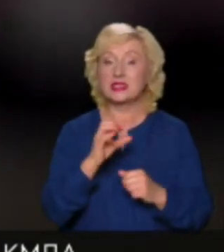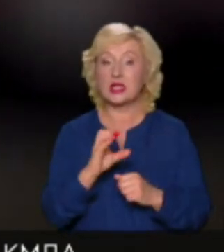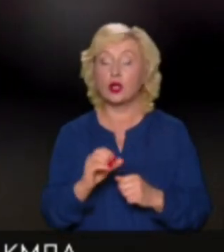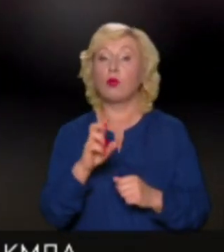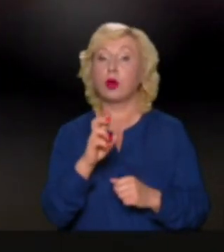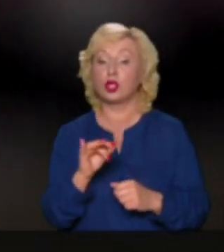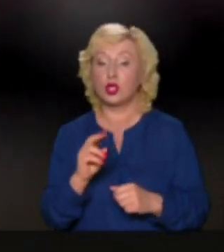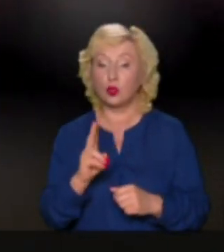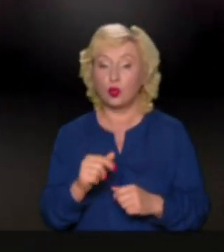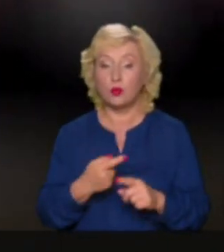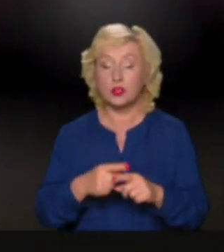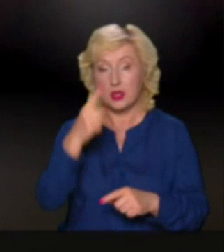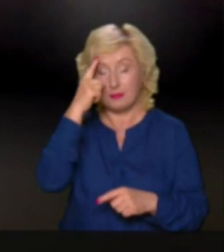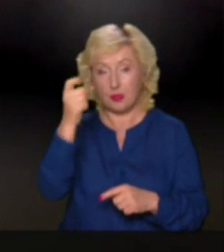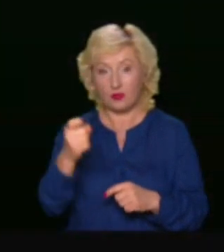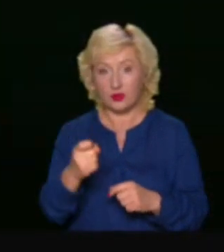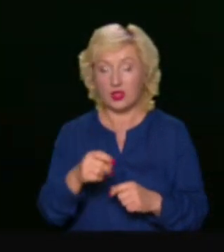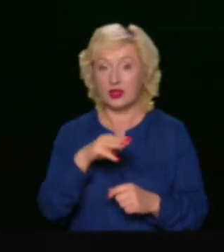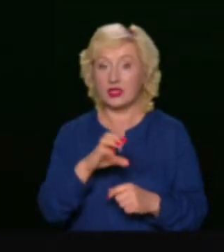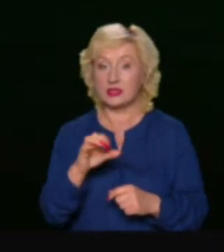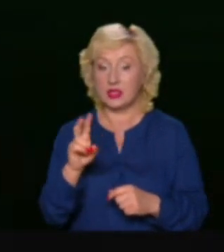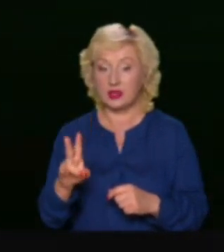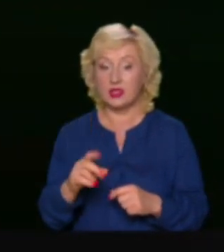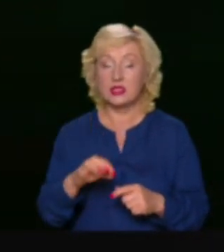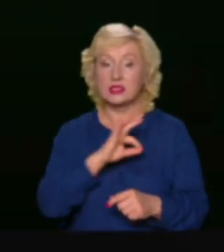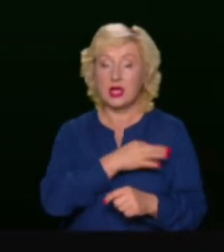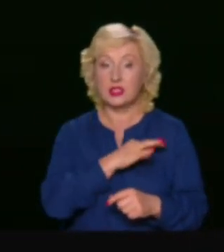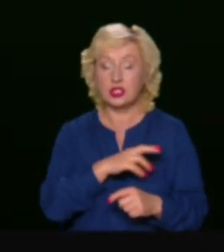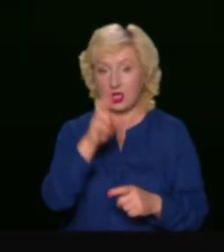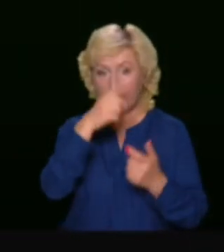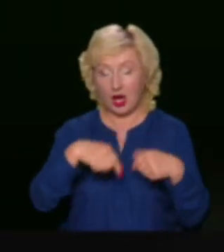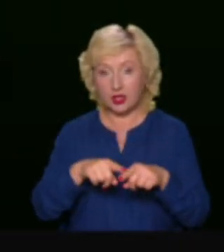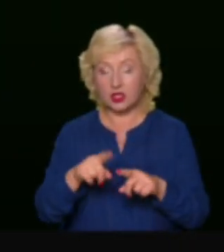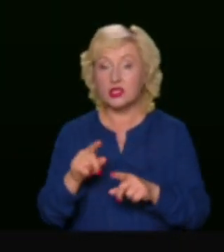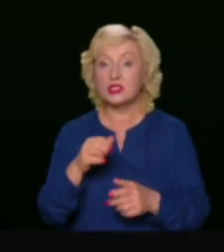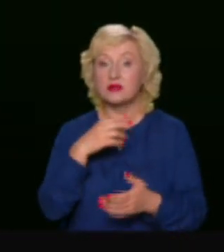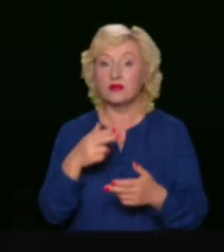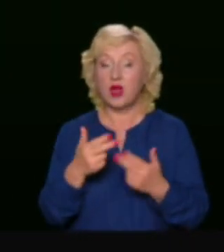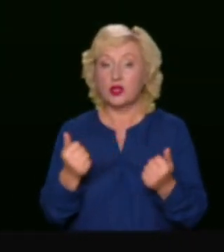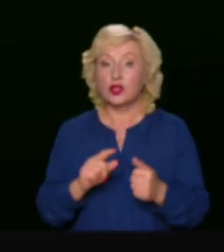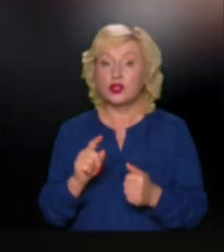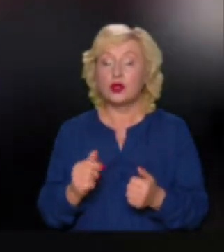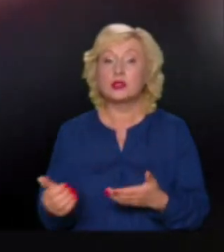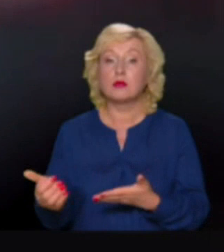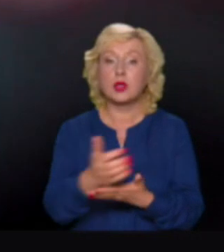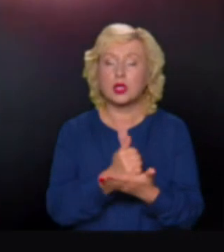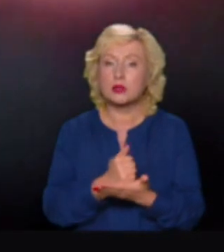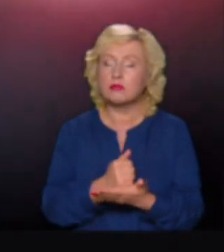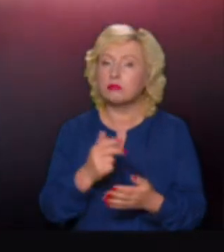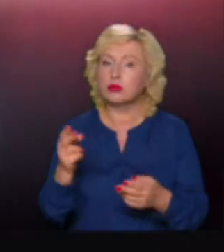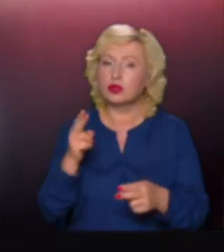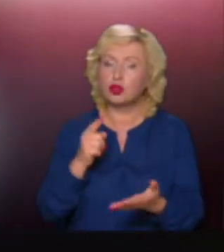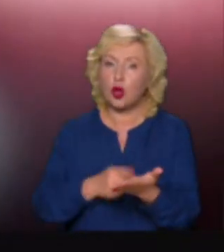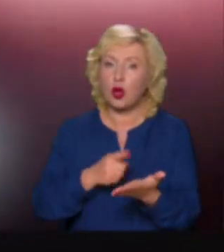Бурденюку. Про це повідомляє ТСН. Слідчі країни-терористки стверджують, що зібрали беззаперечні